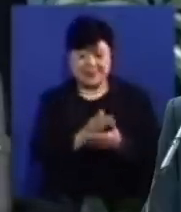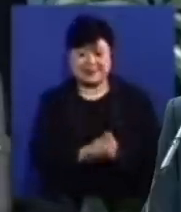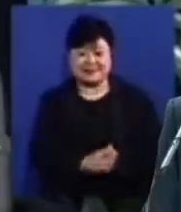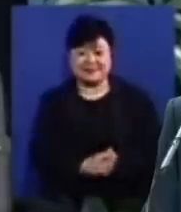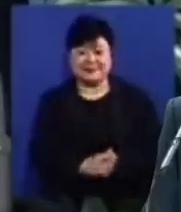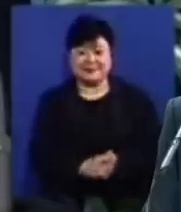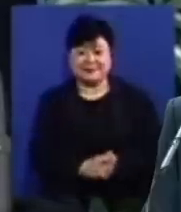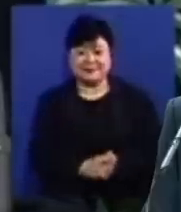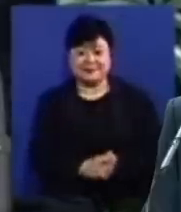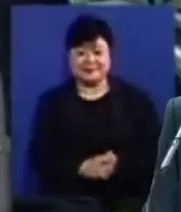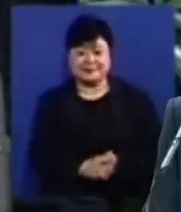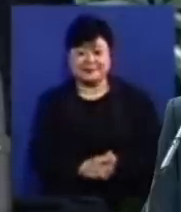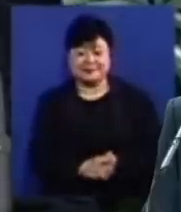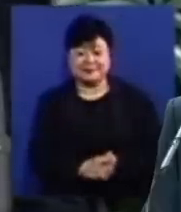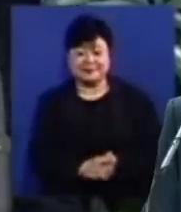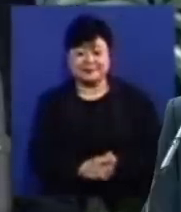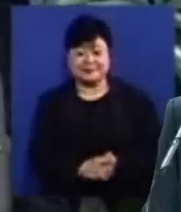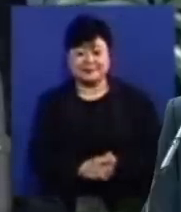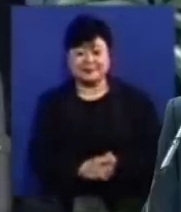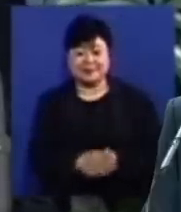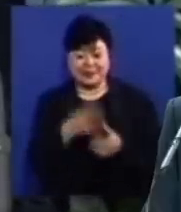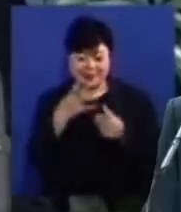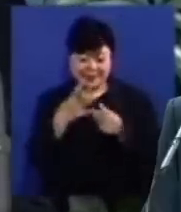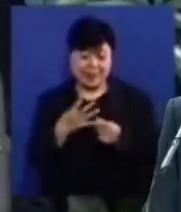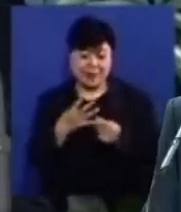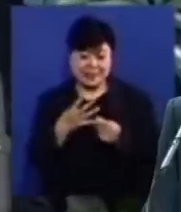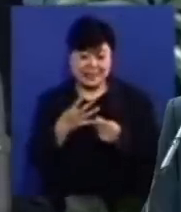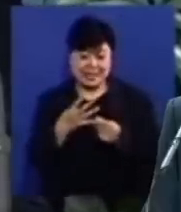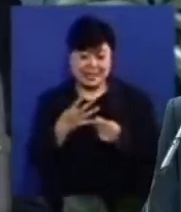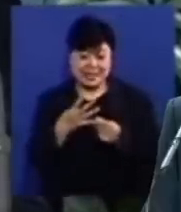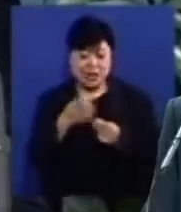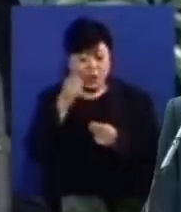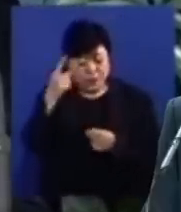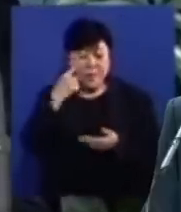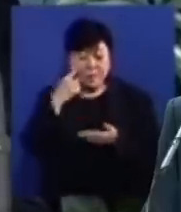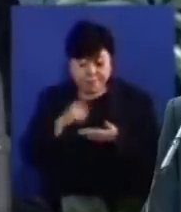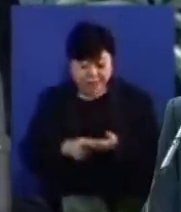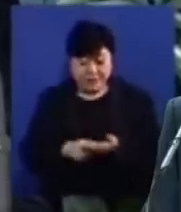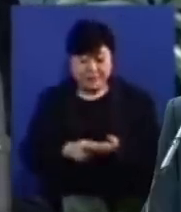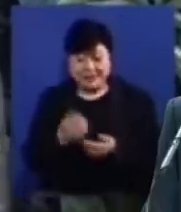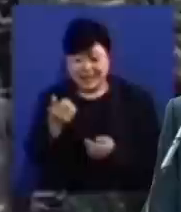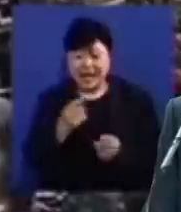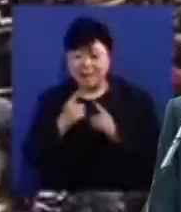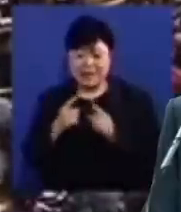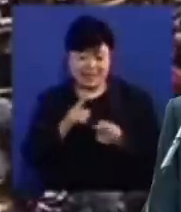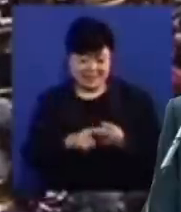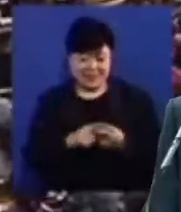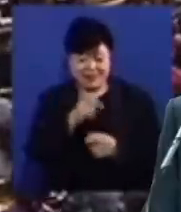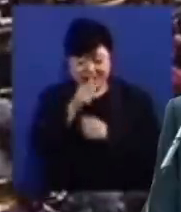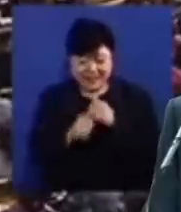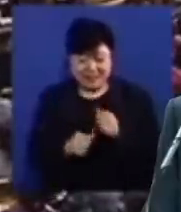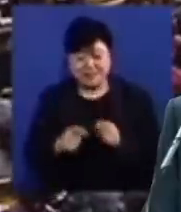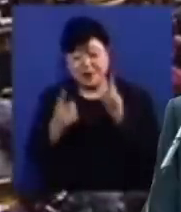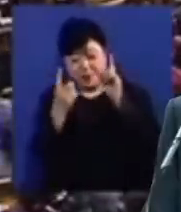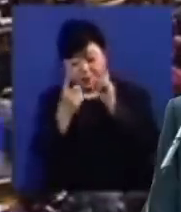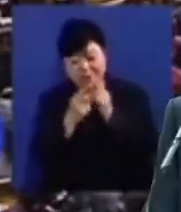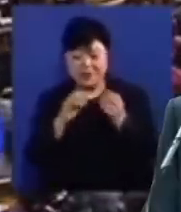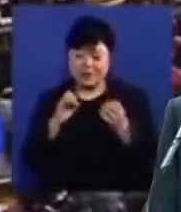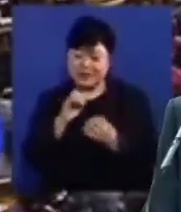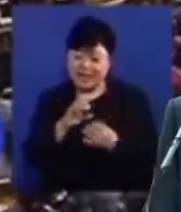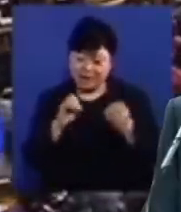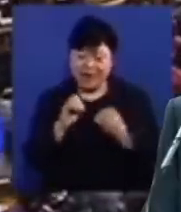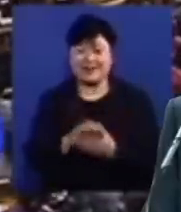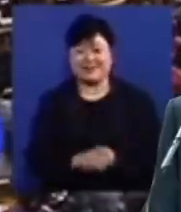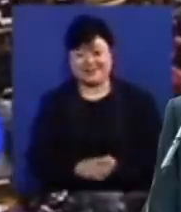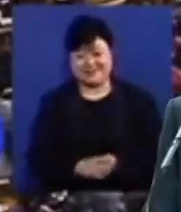것입니다. 그리고 네 번째로 우리가 위대한 발견은 아까 제가 말씀했지만은 하나님을 만나고 대화하는